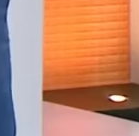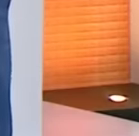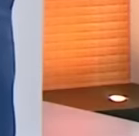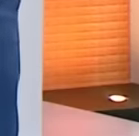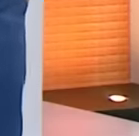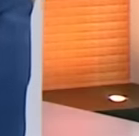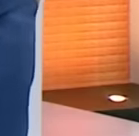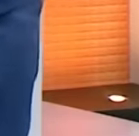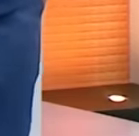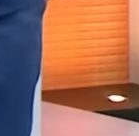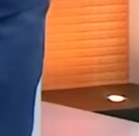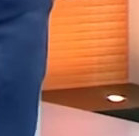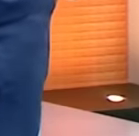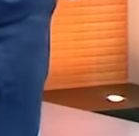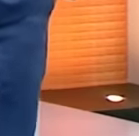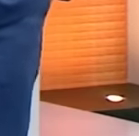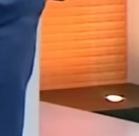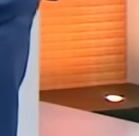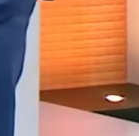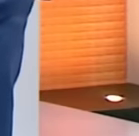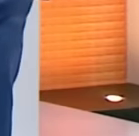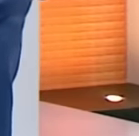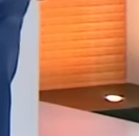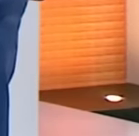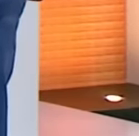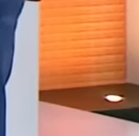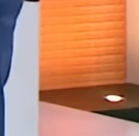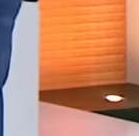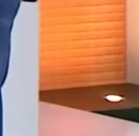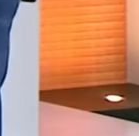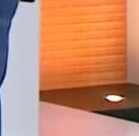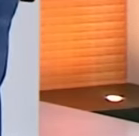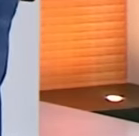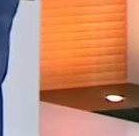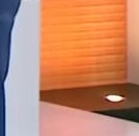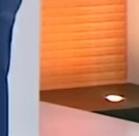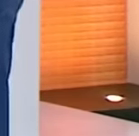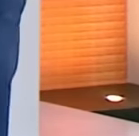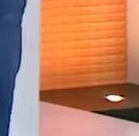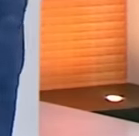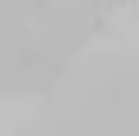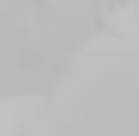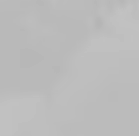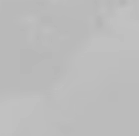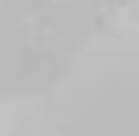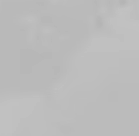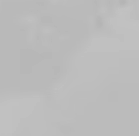TV at sa www.gmanews.tv.